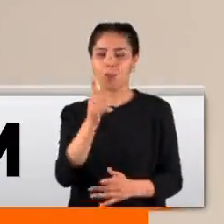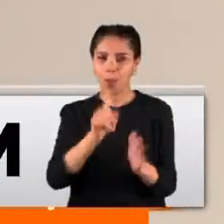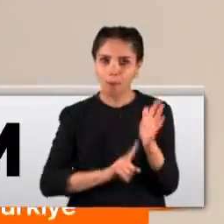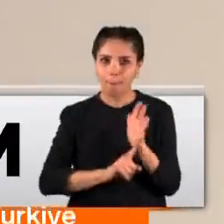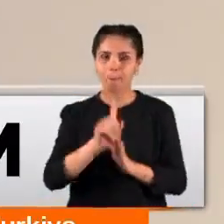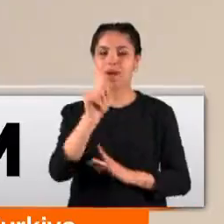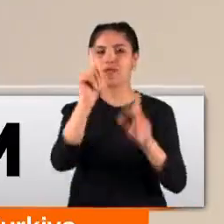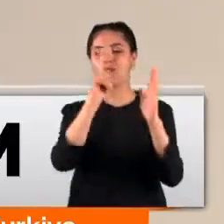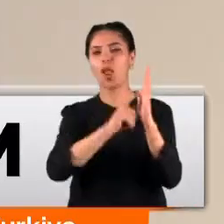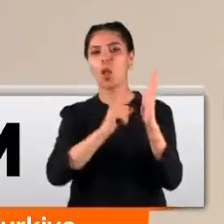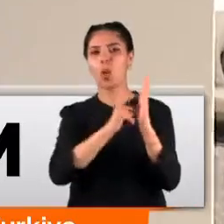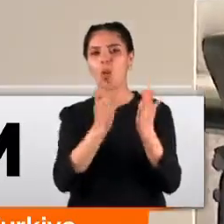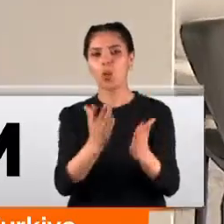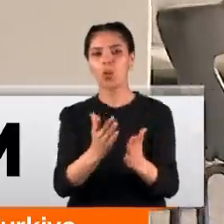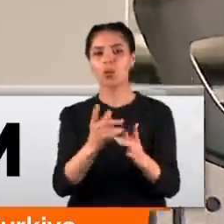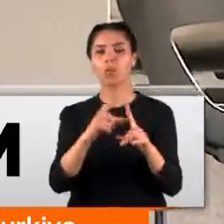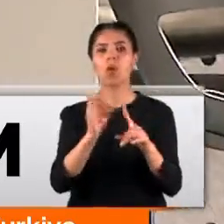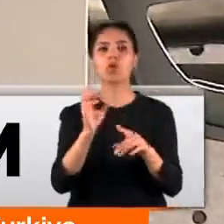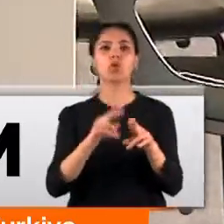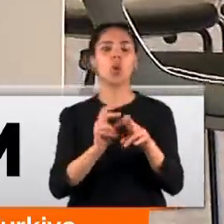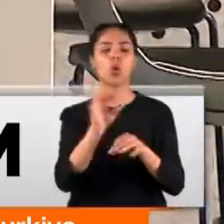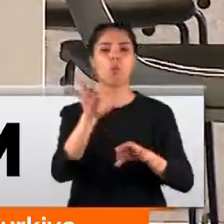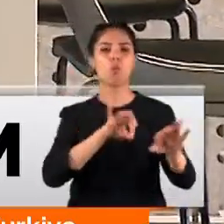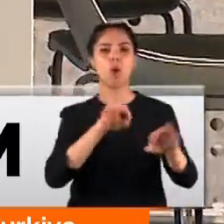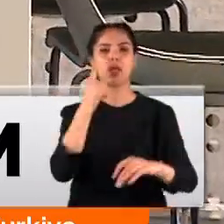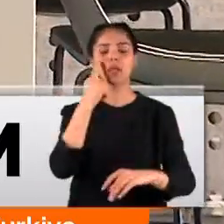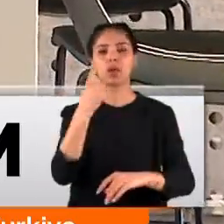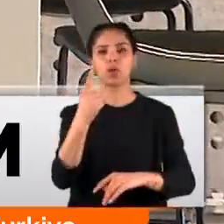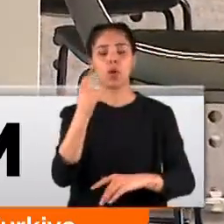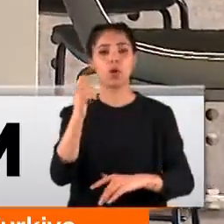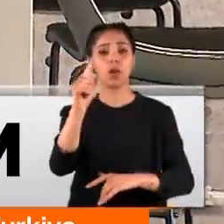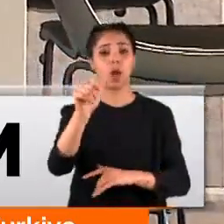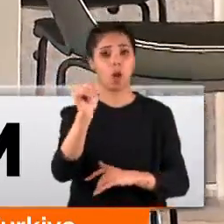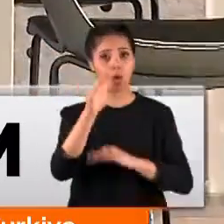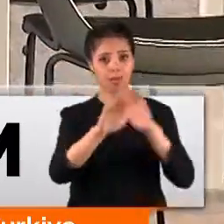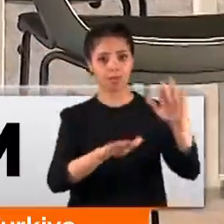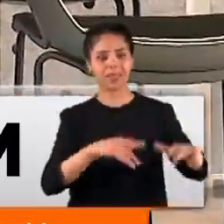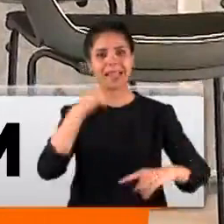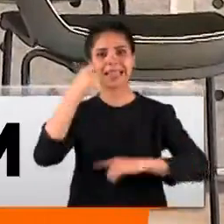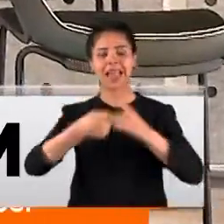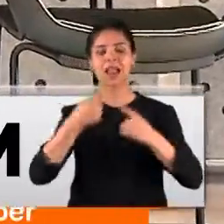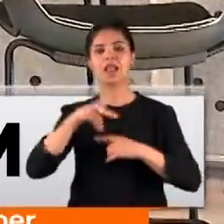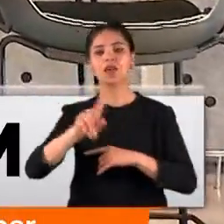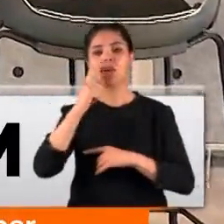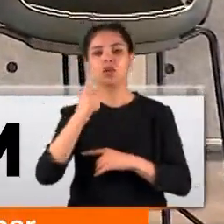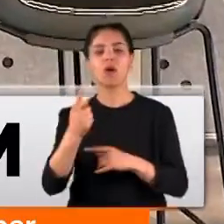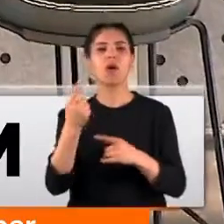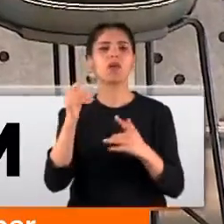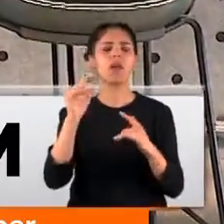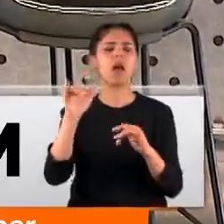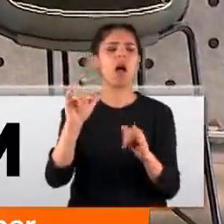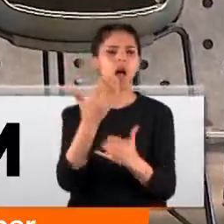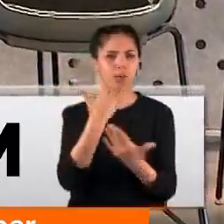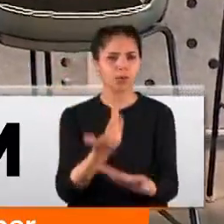başarılı uygulama doku mühendisliği alanında çok ama çok önemli bir adım Çünkü bu yöntem geleneksel yöntemlere göre çok daha Acısız